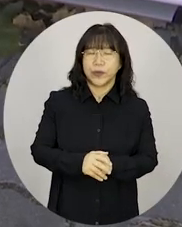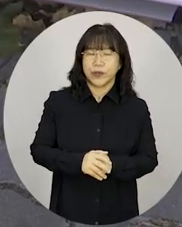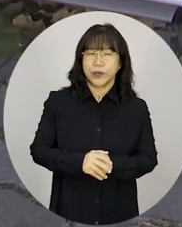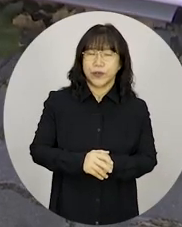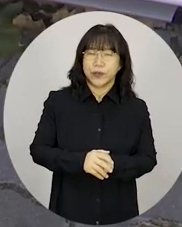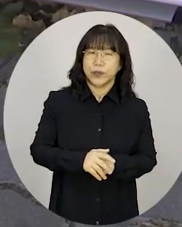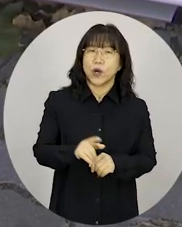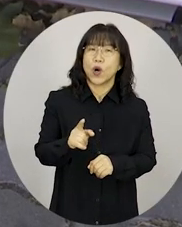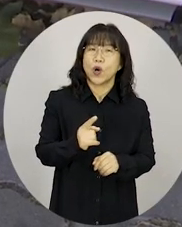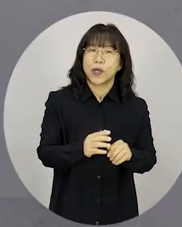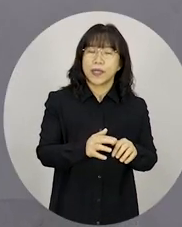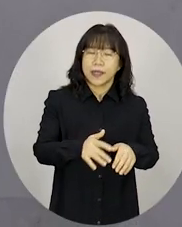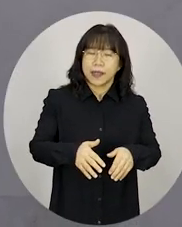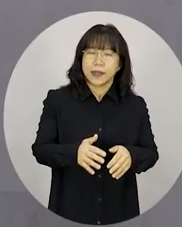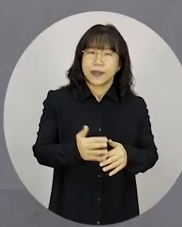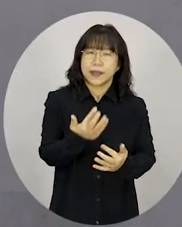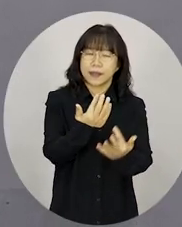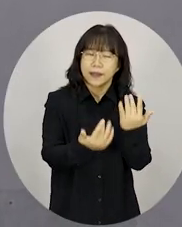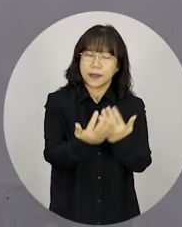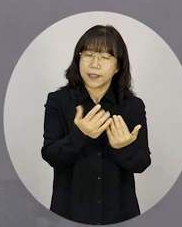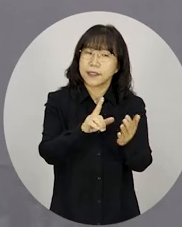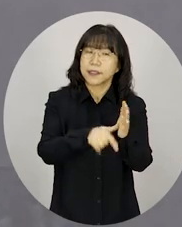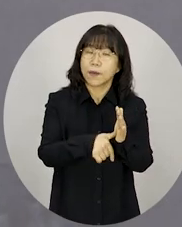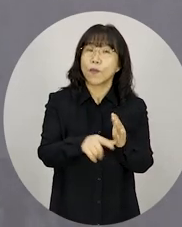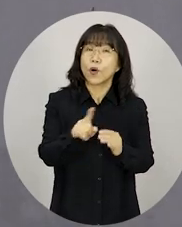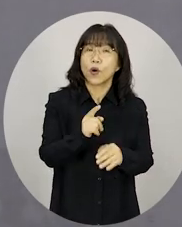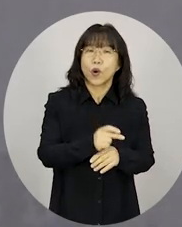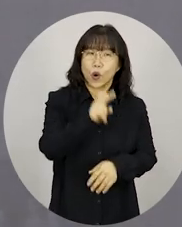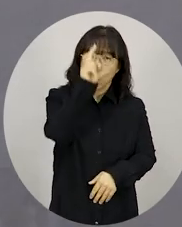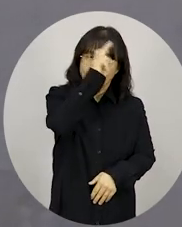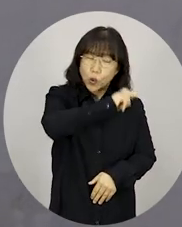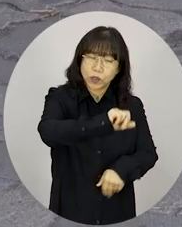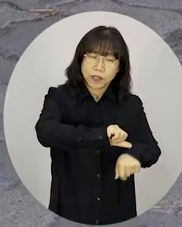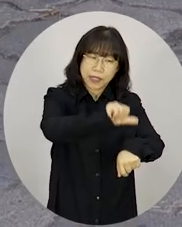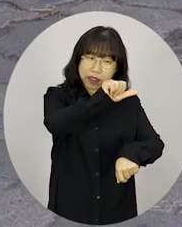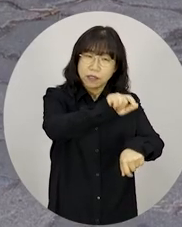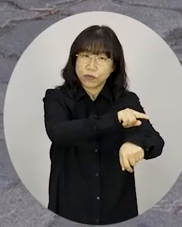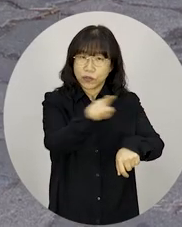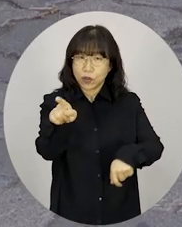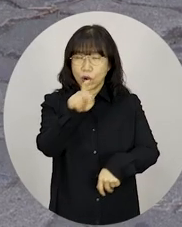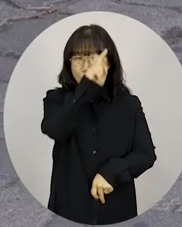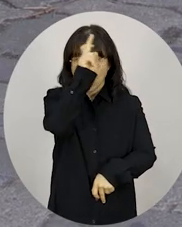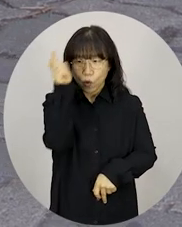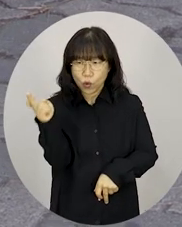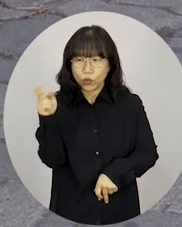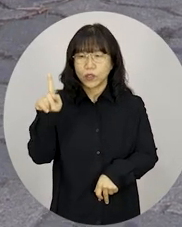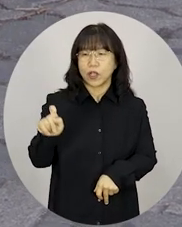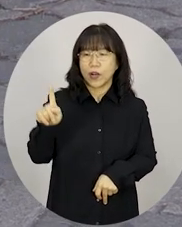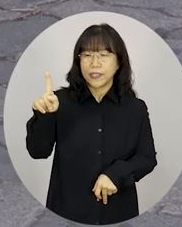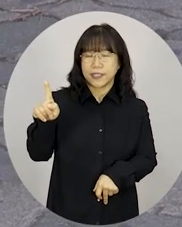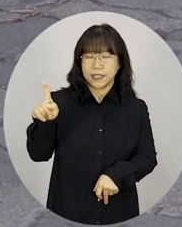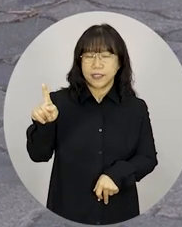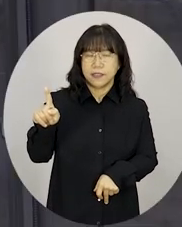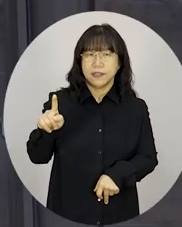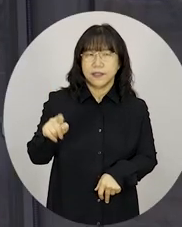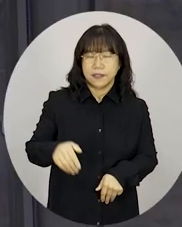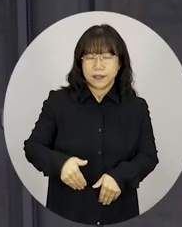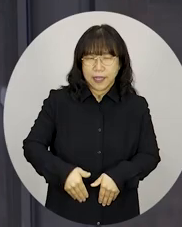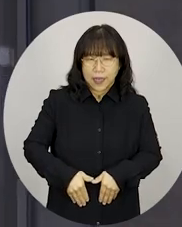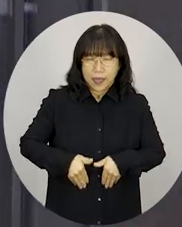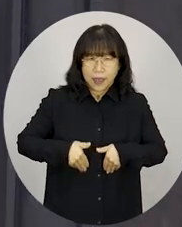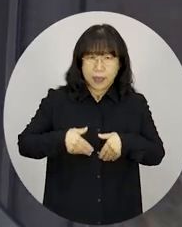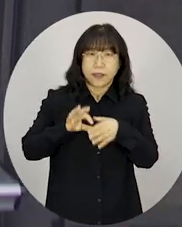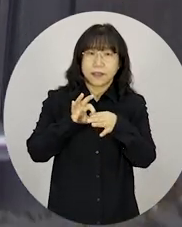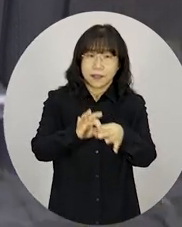운영합니다. 가동 시간은 버스의 첫차 시간과 막차 시간에 맞춰 오전 5시부터 오후